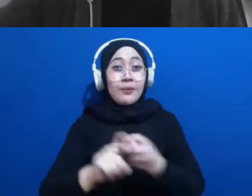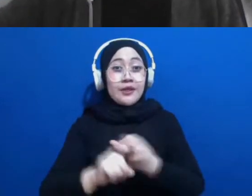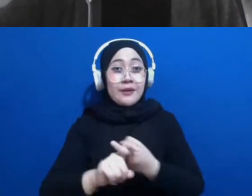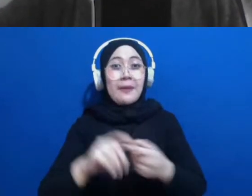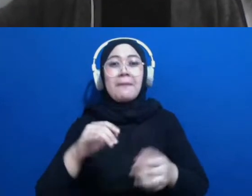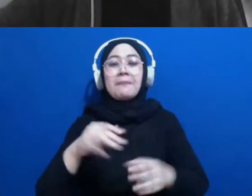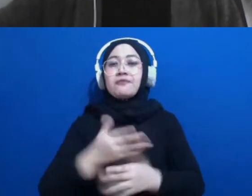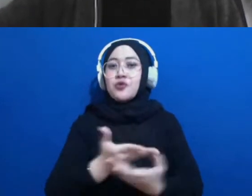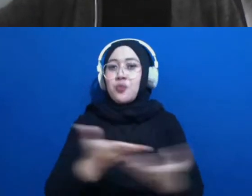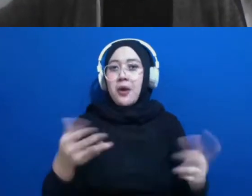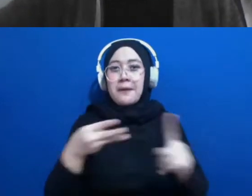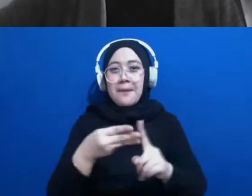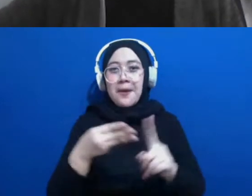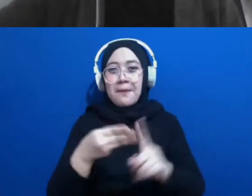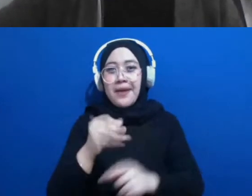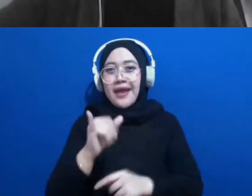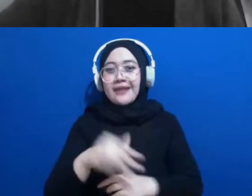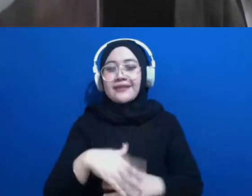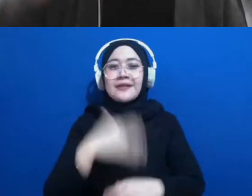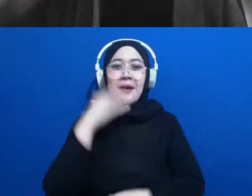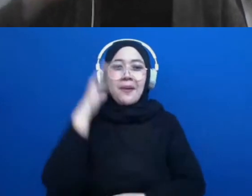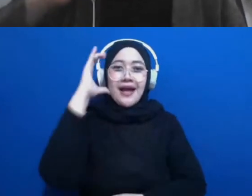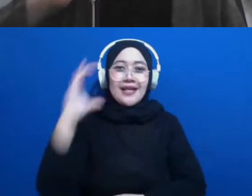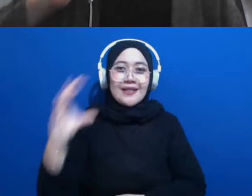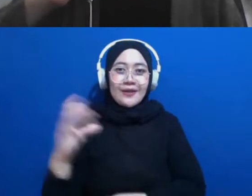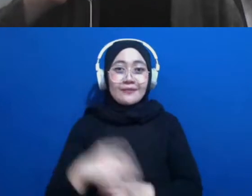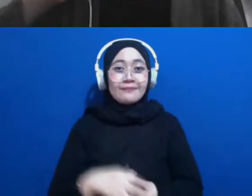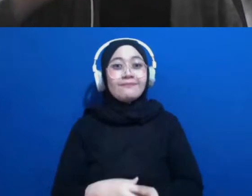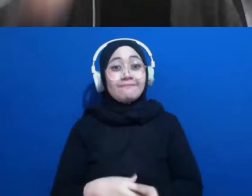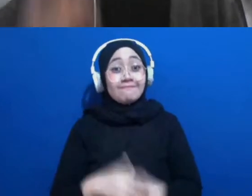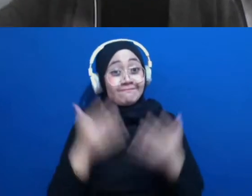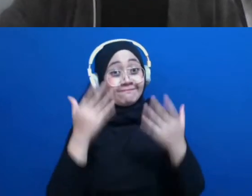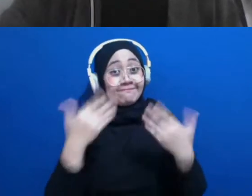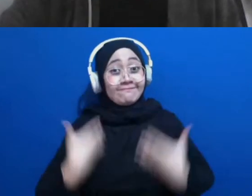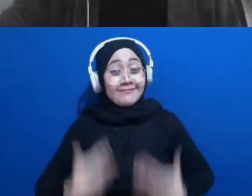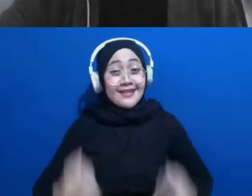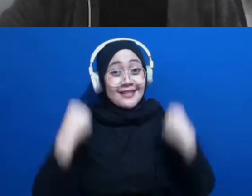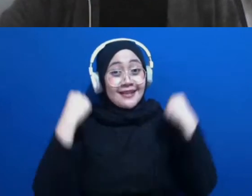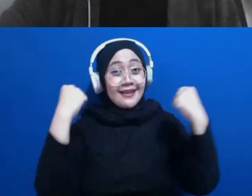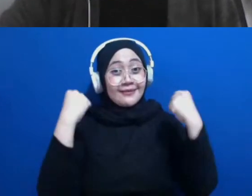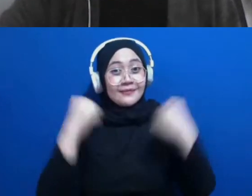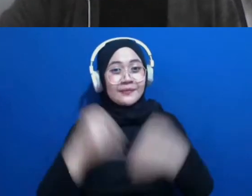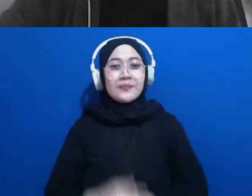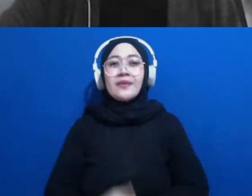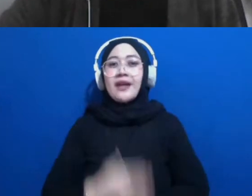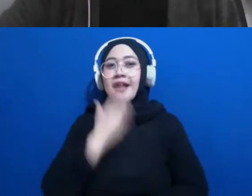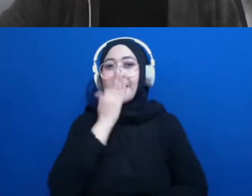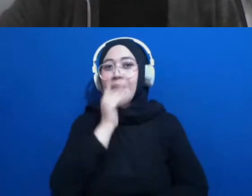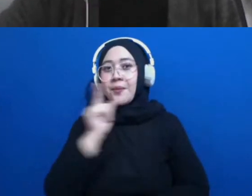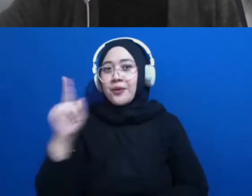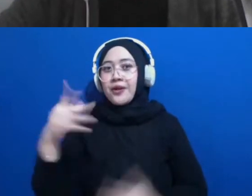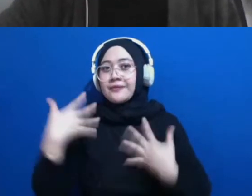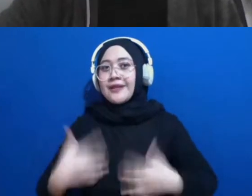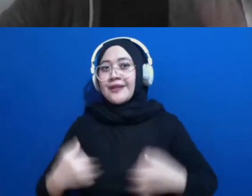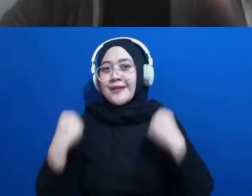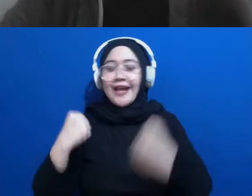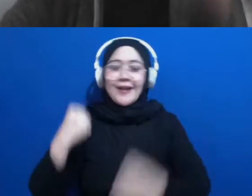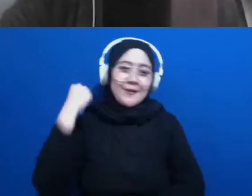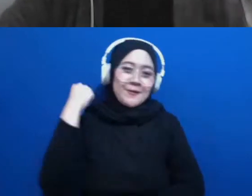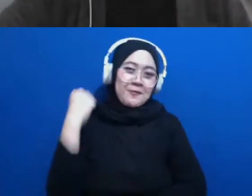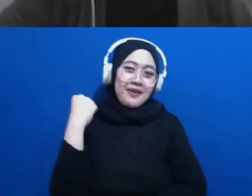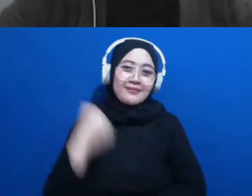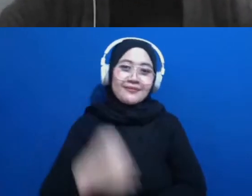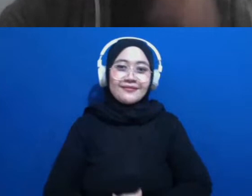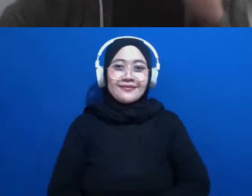semua. Waalaikumsalam warahmatullahi wabarakatuh. Gimana kabarnya, Kak? Sehat ya? Alhamdulillah, selalu sehat dan semangat kita.